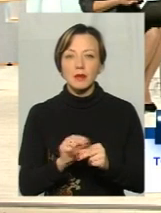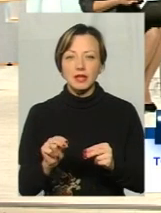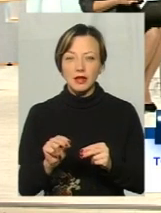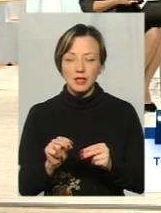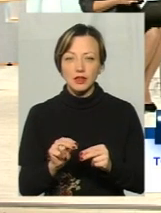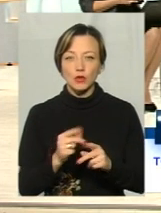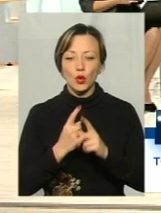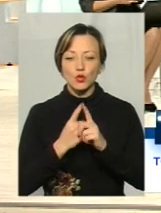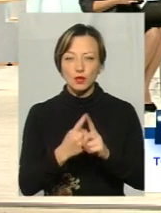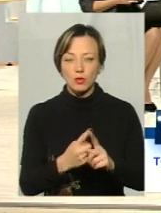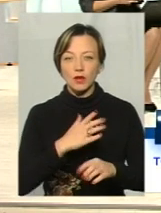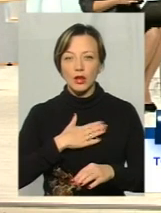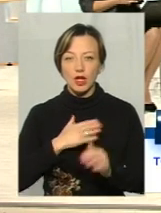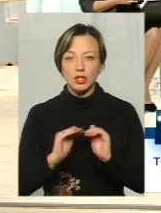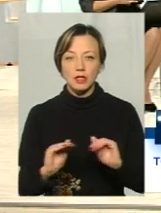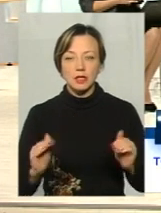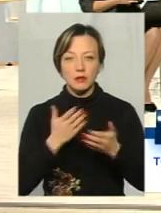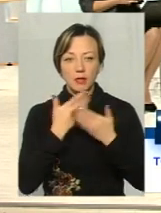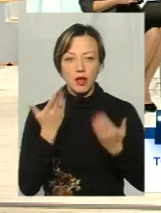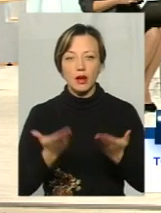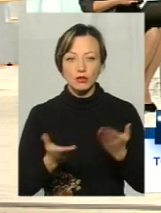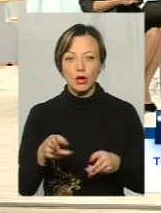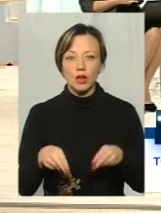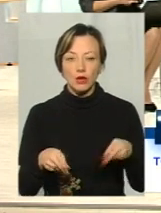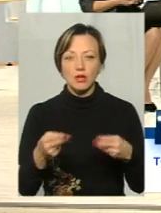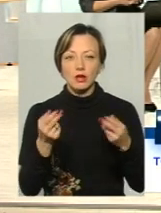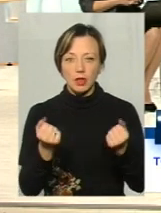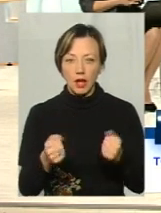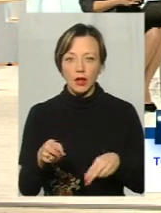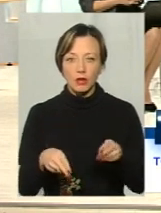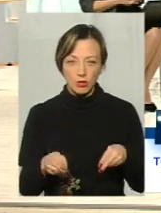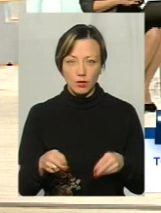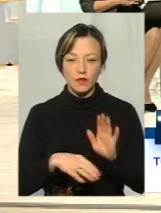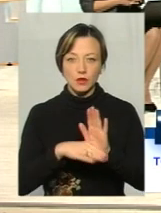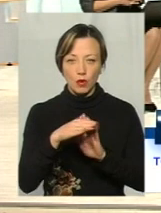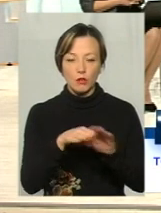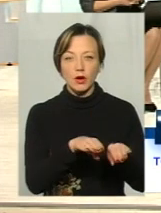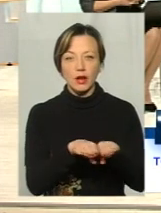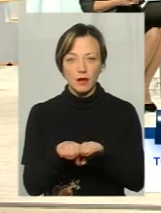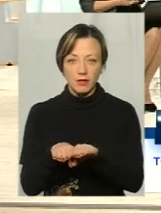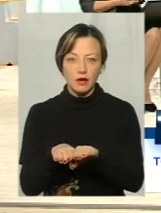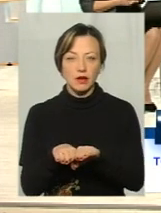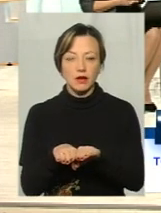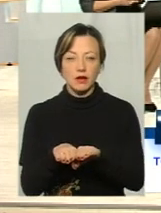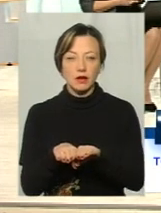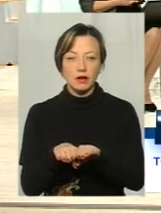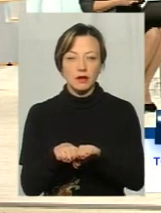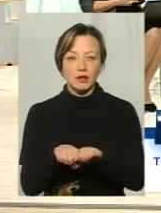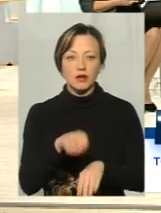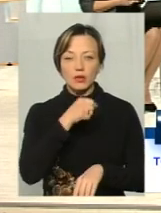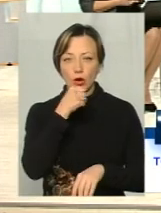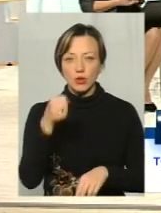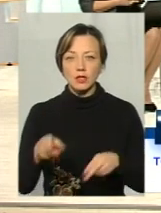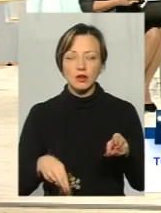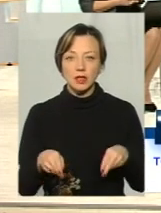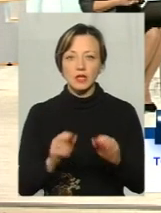супроводу наші дітки не мають. Якщо хірургія поставлена на досить високому рівні, дорослі